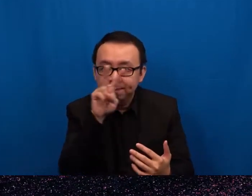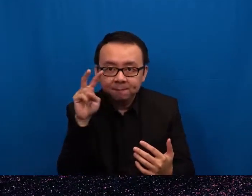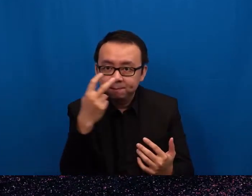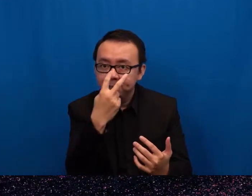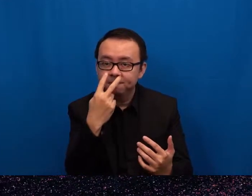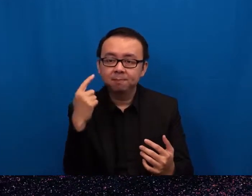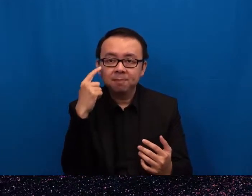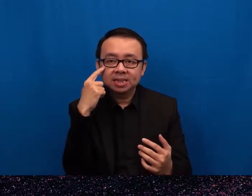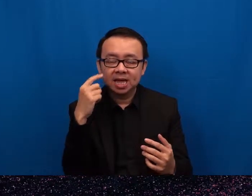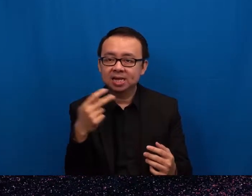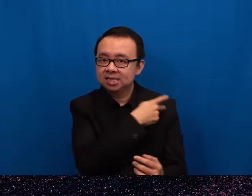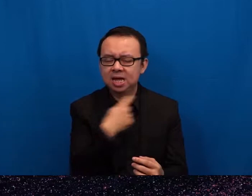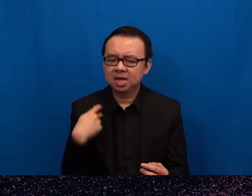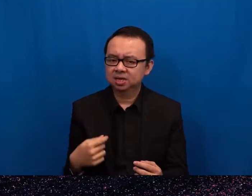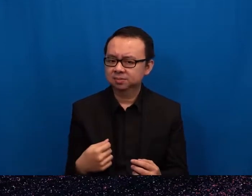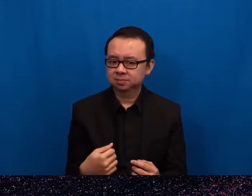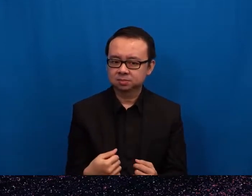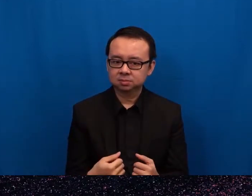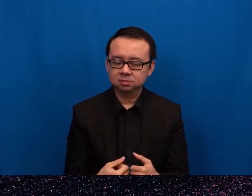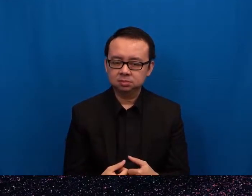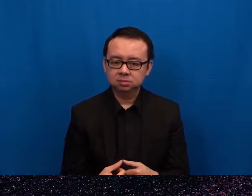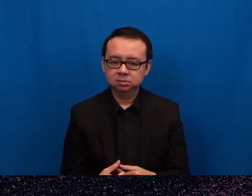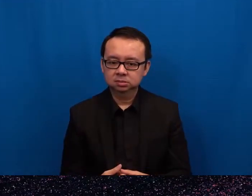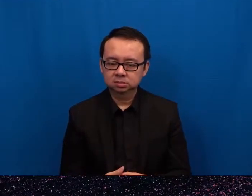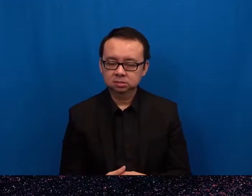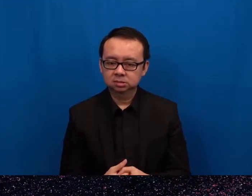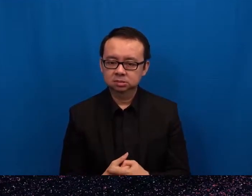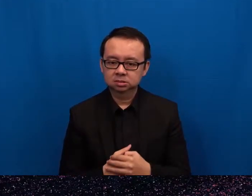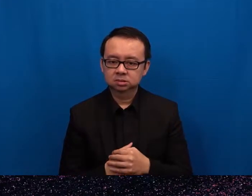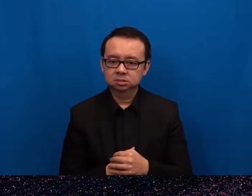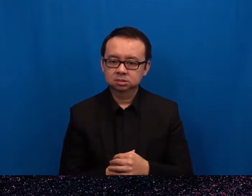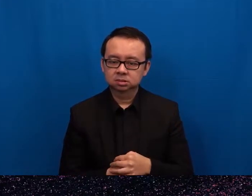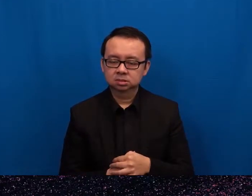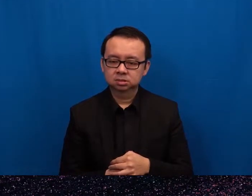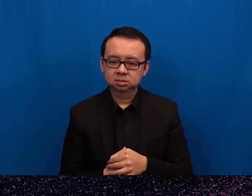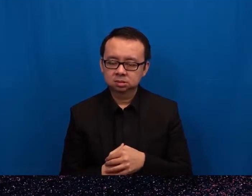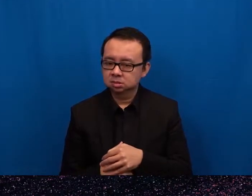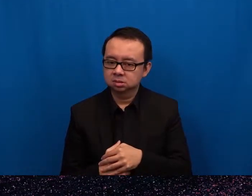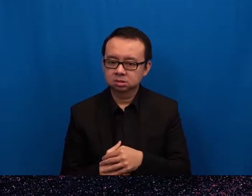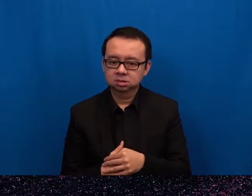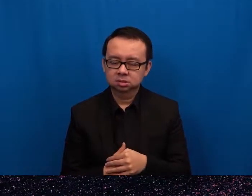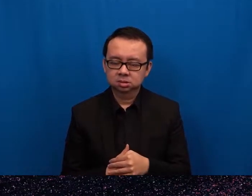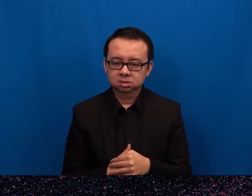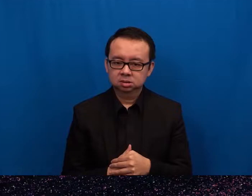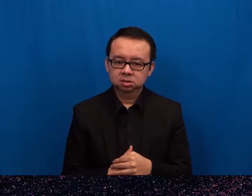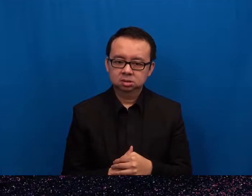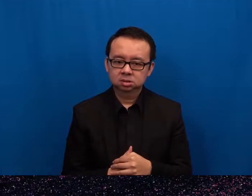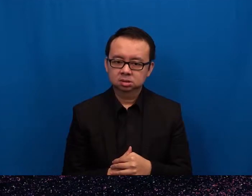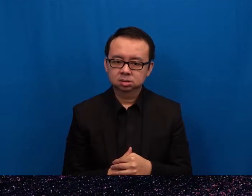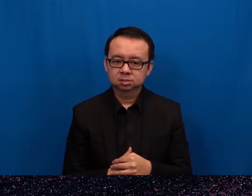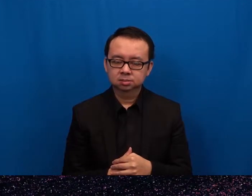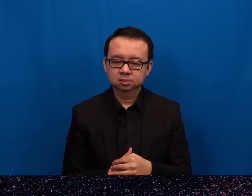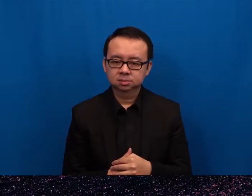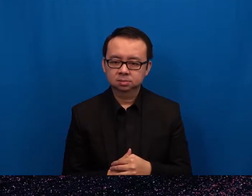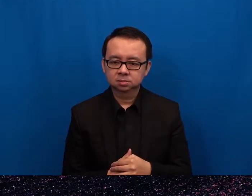hatinya berangan-angan. Kapan keluar ini itu lalu gelisah, stres tanpa ada definisi dan tanpa awal akhirnya.